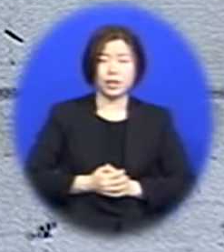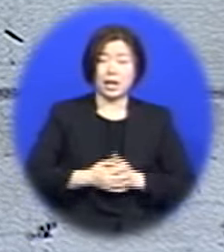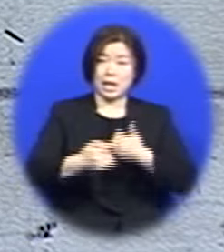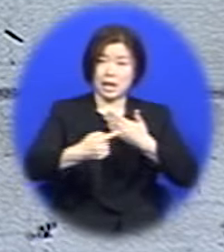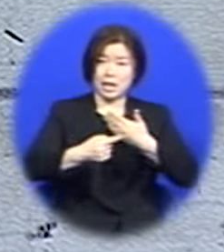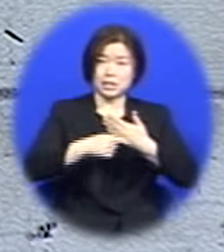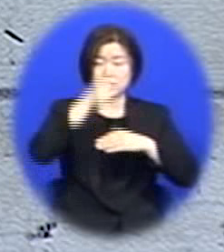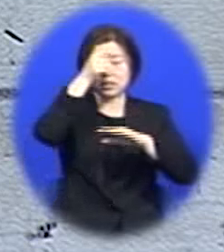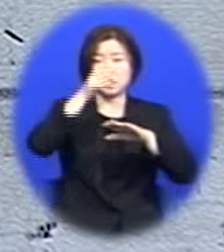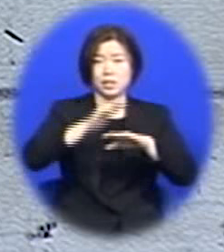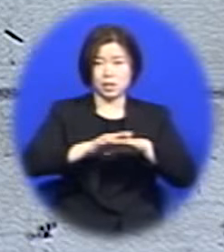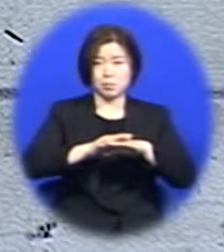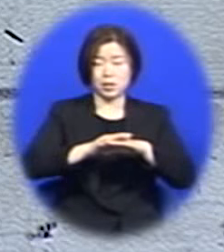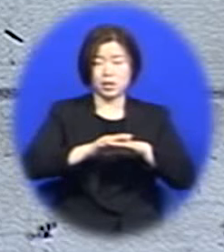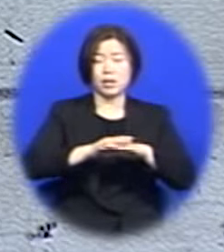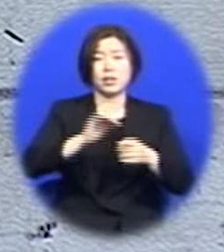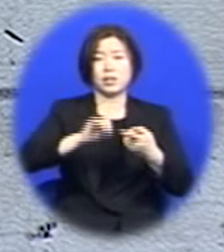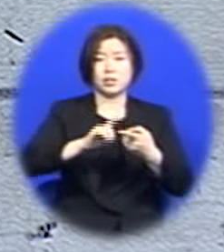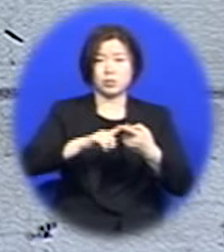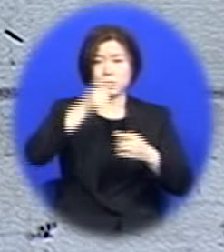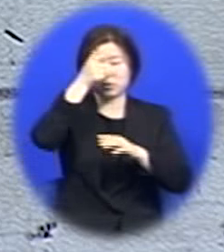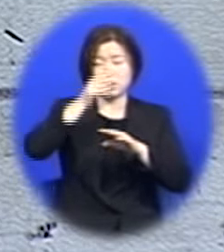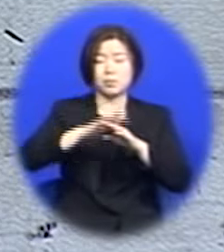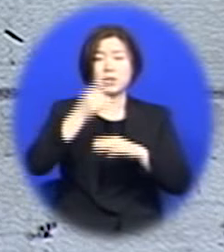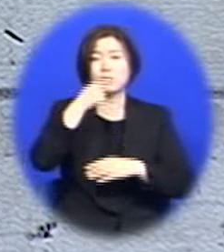형식적인 예배도 예배인 줄로 여기는,